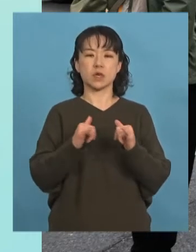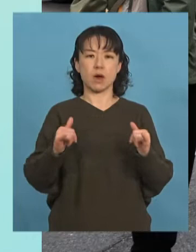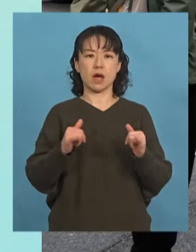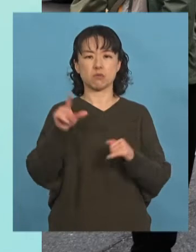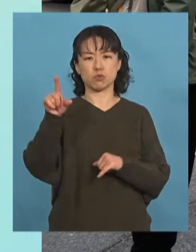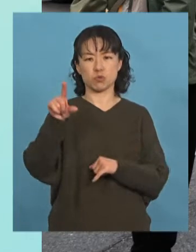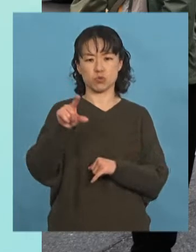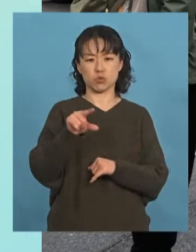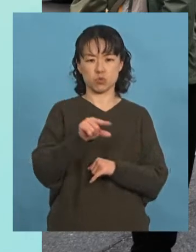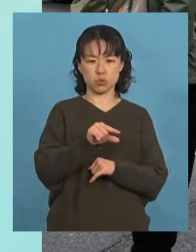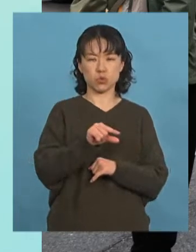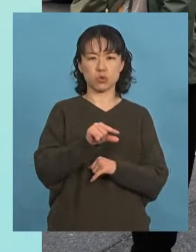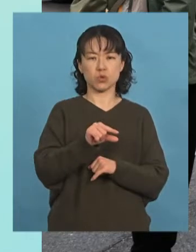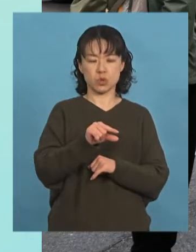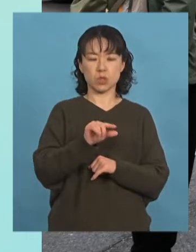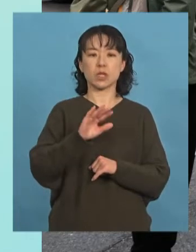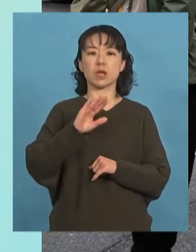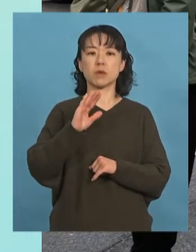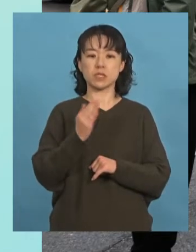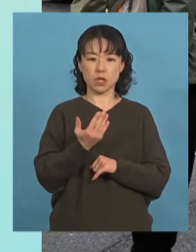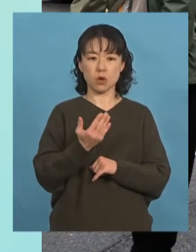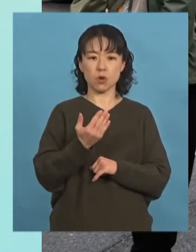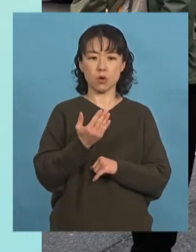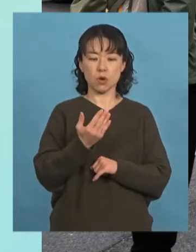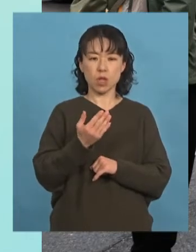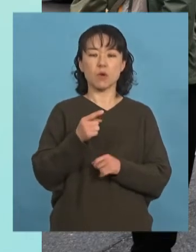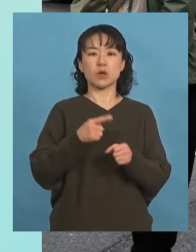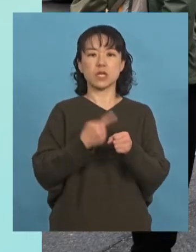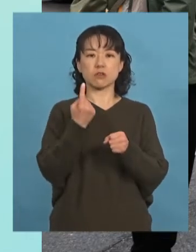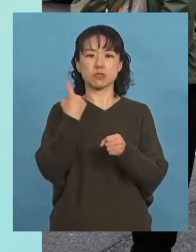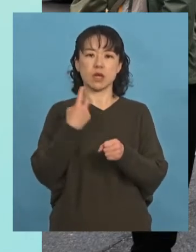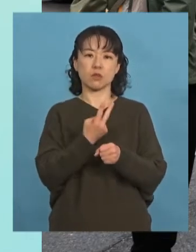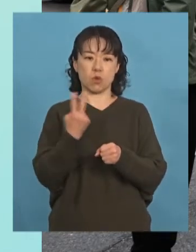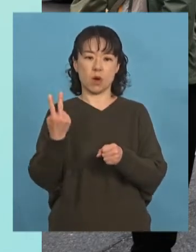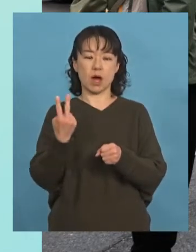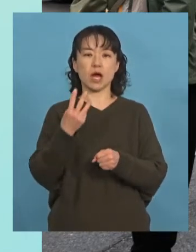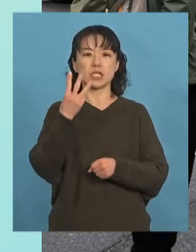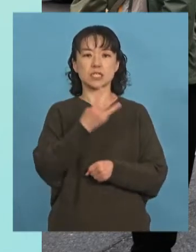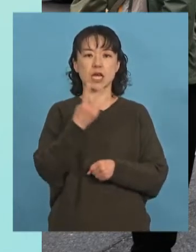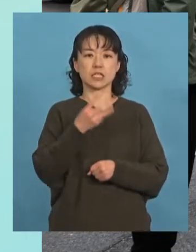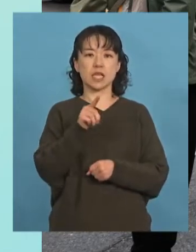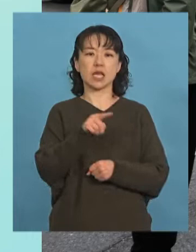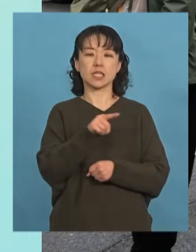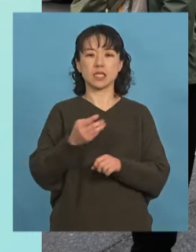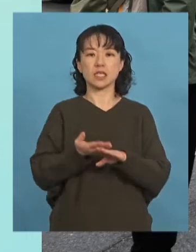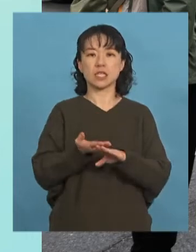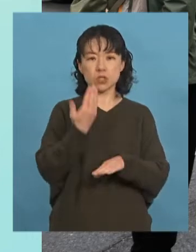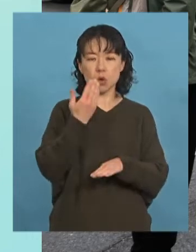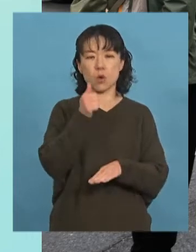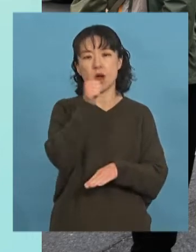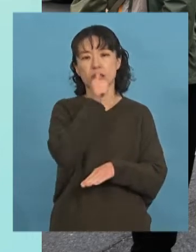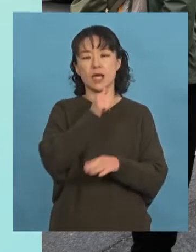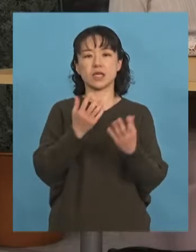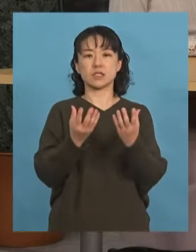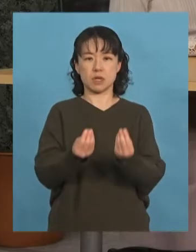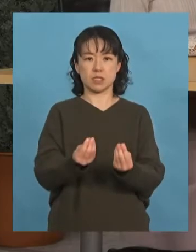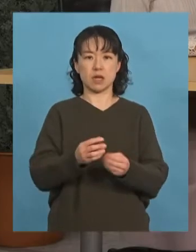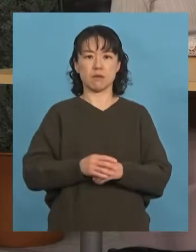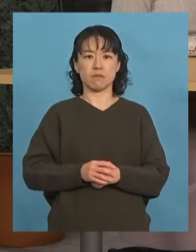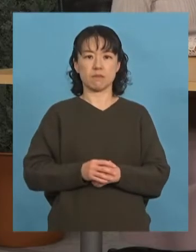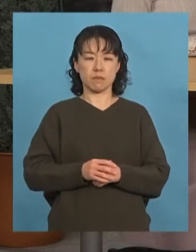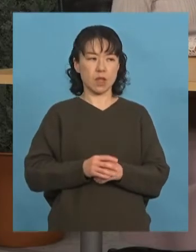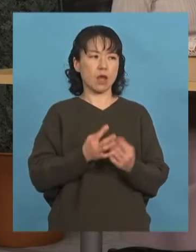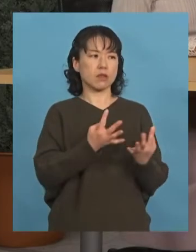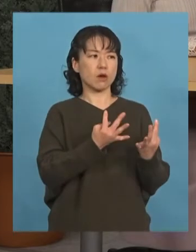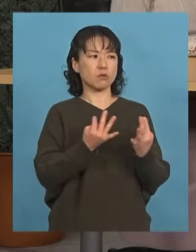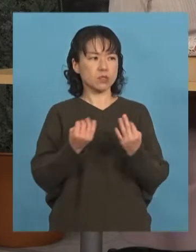訪者は減少気味ではありますけれども、それでも昨年度は3000人以上の人をご案内しました。 たくさんの方